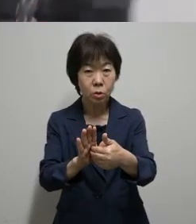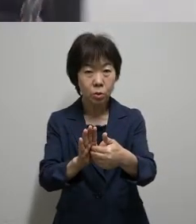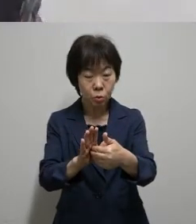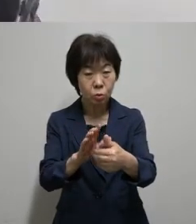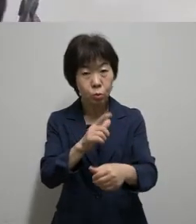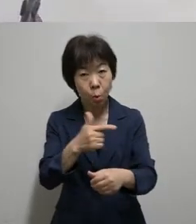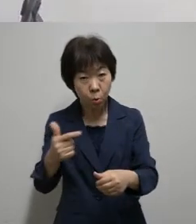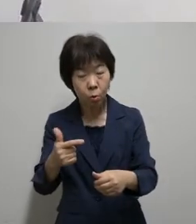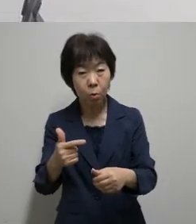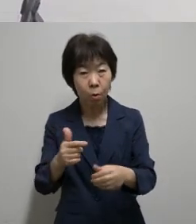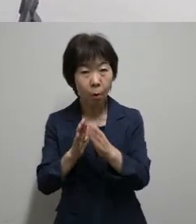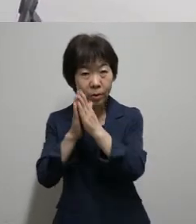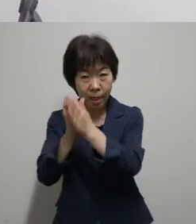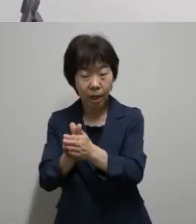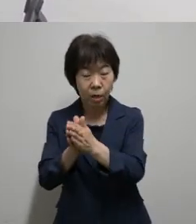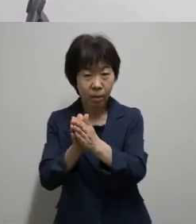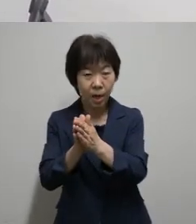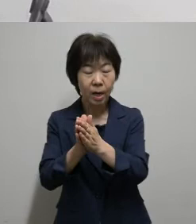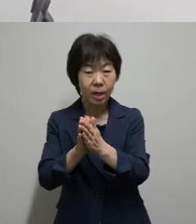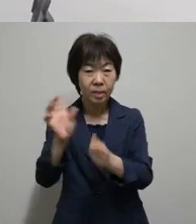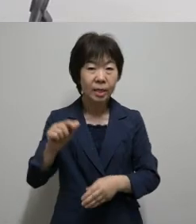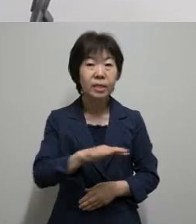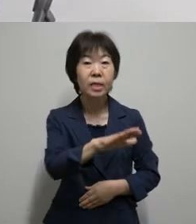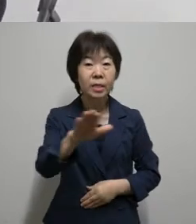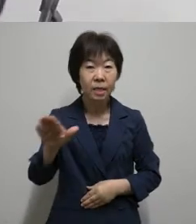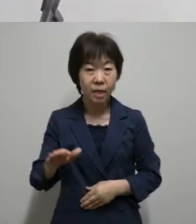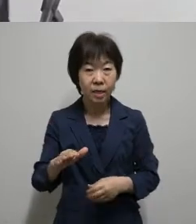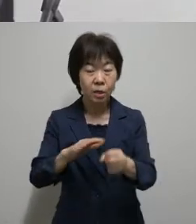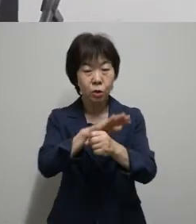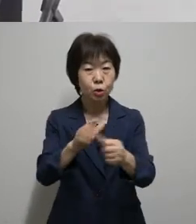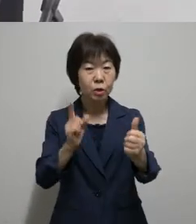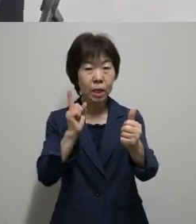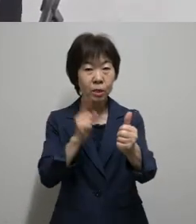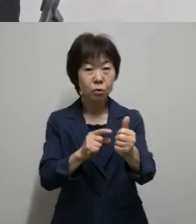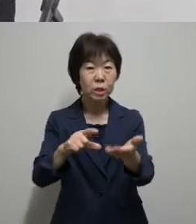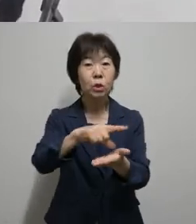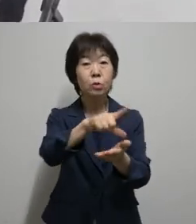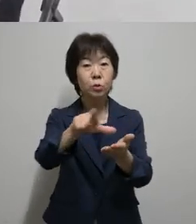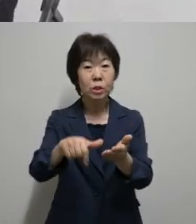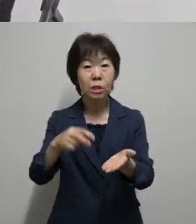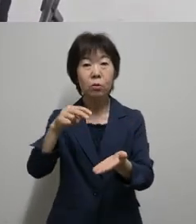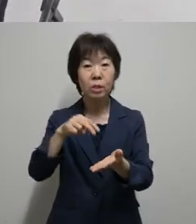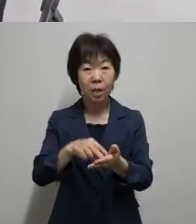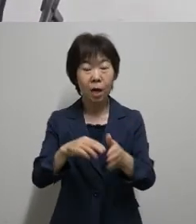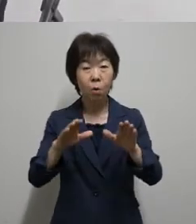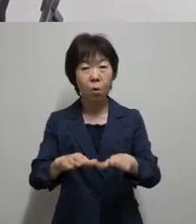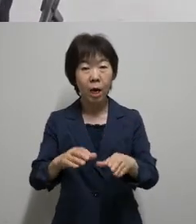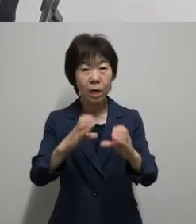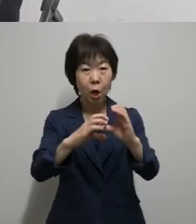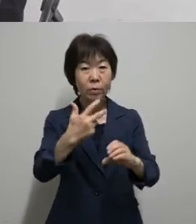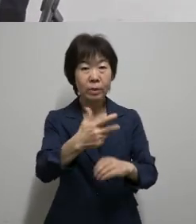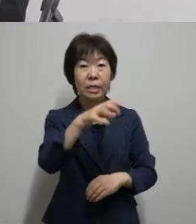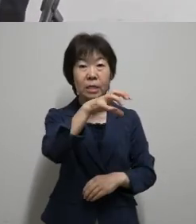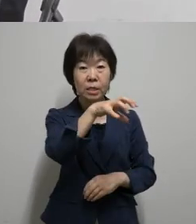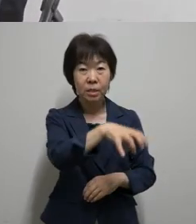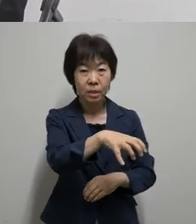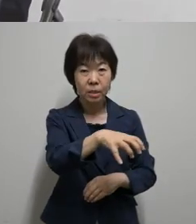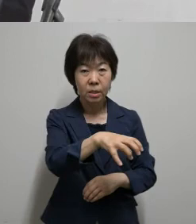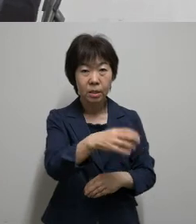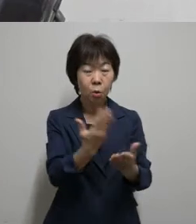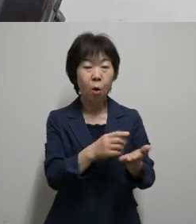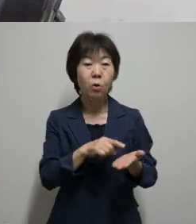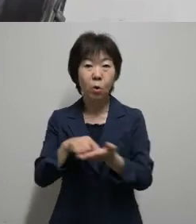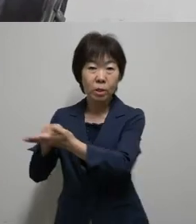まずこのまん延防止等のこのお願いするのは福島県全体その上でこの重点措置区域として